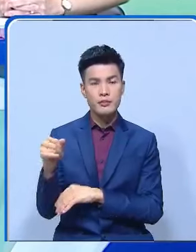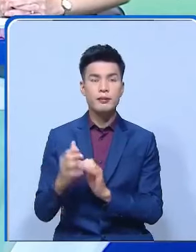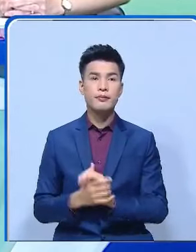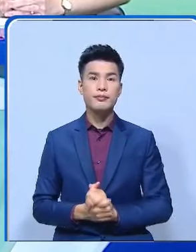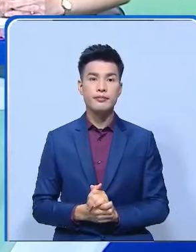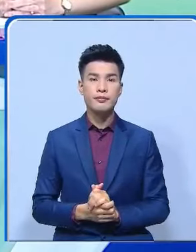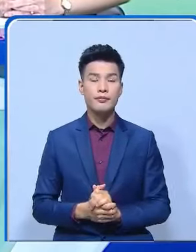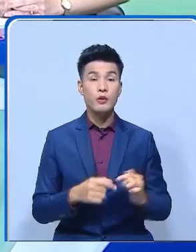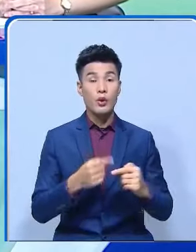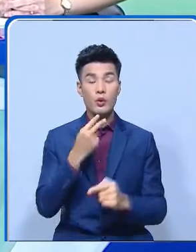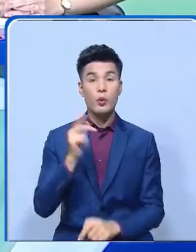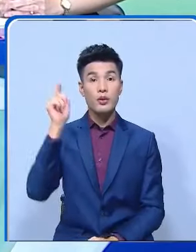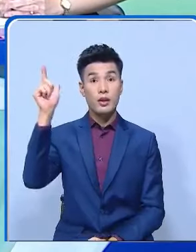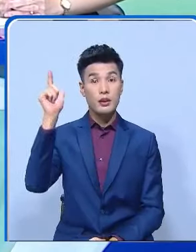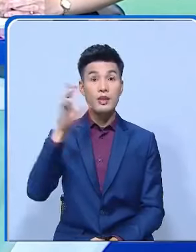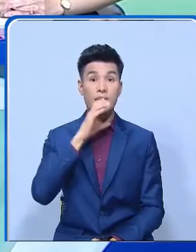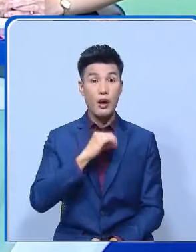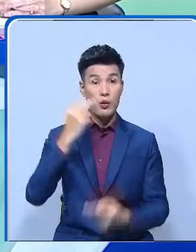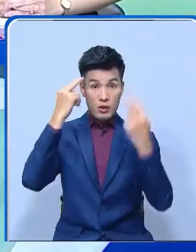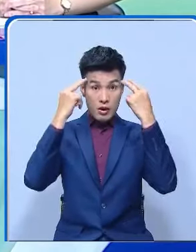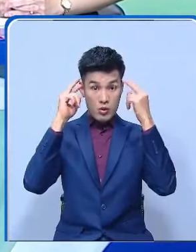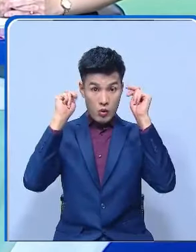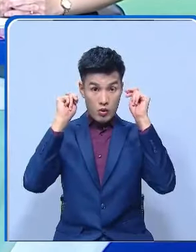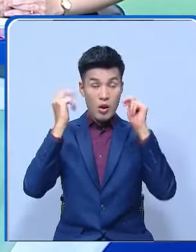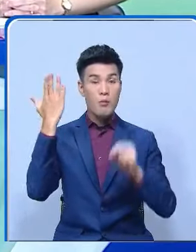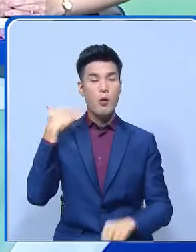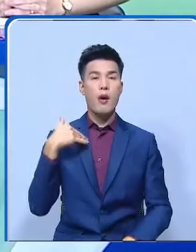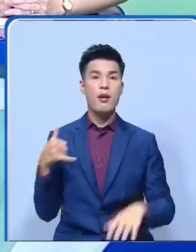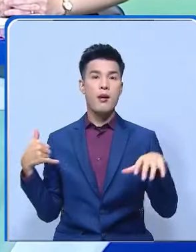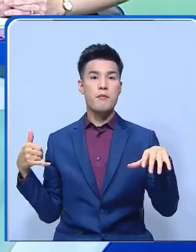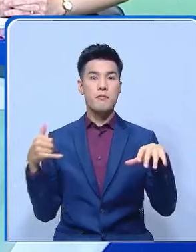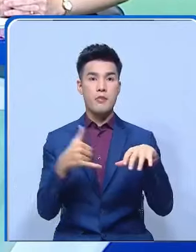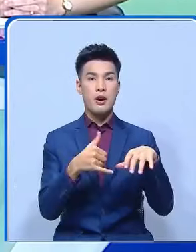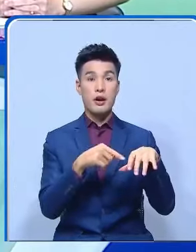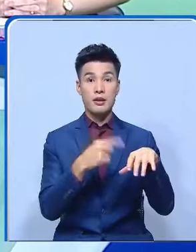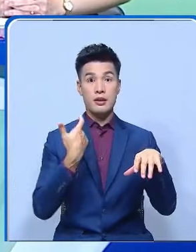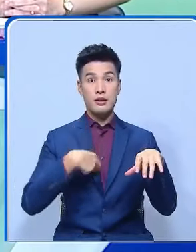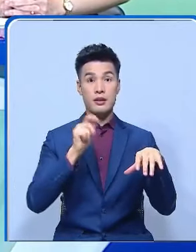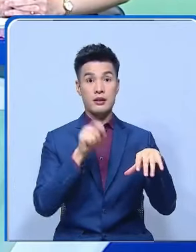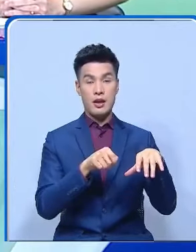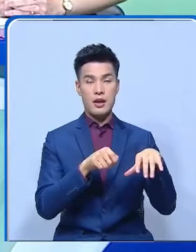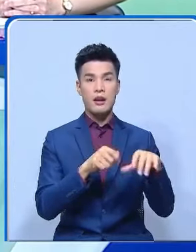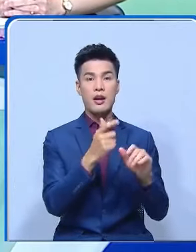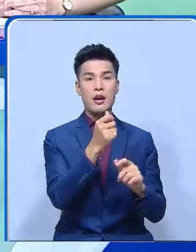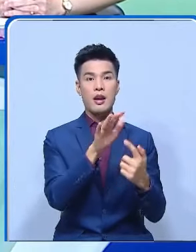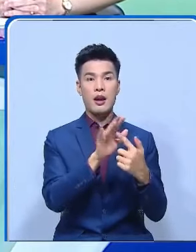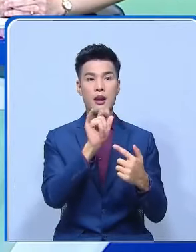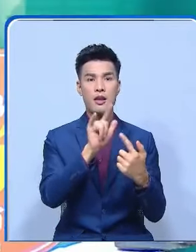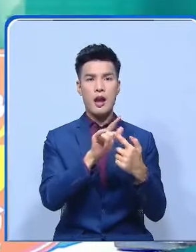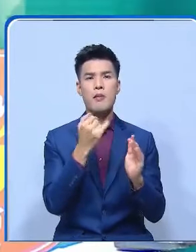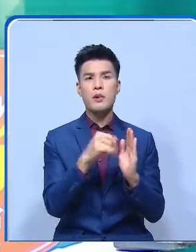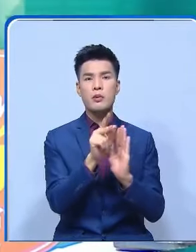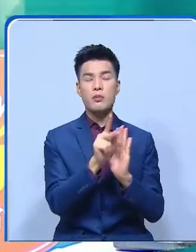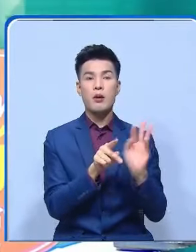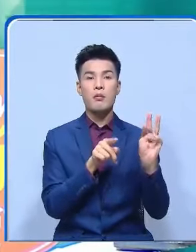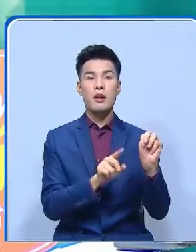ส่วนนายทักษิณชินวัตรอดีตนายกรัฐมนตรีเมื่อวานนี้ก็มาตามนัดนะคะก็ไปที่ศาลอาญานะตรวจพยานหลักฐานในคดีมาตรา112